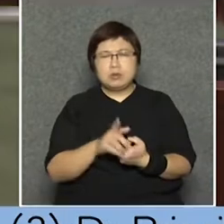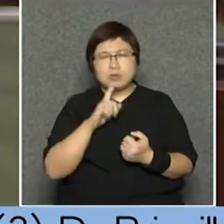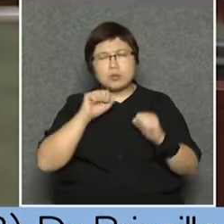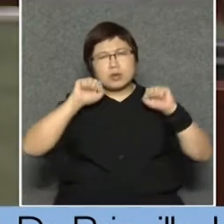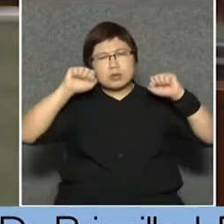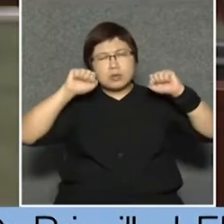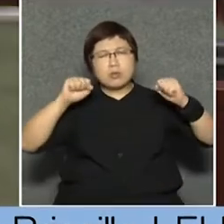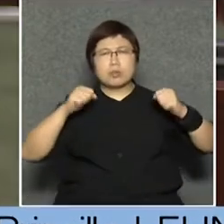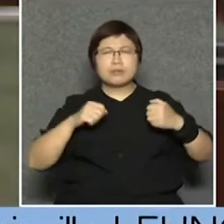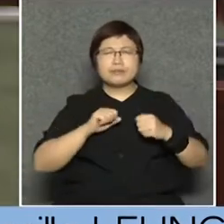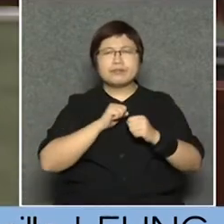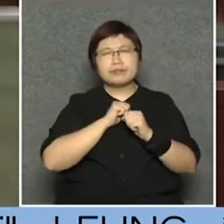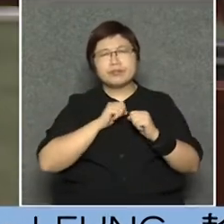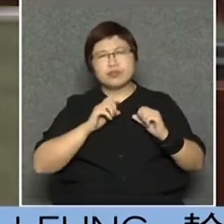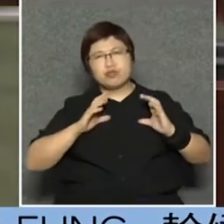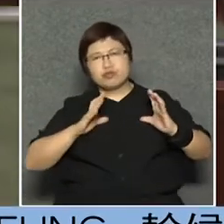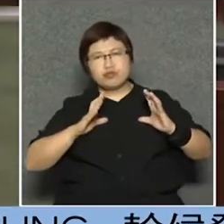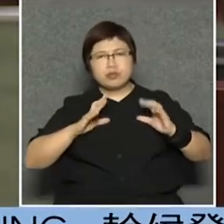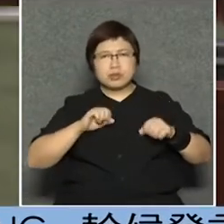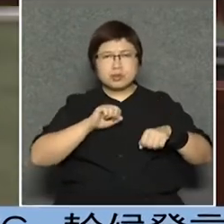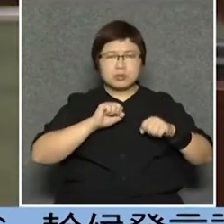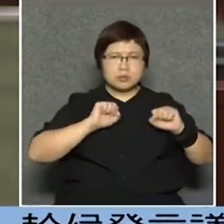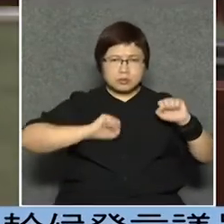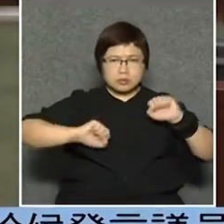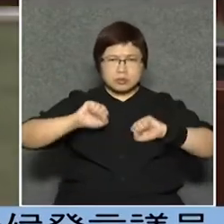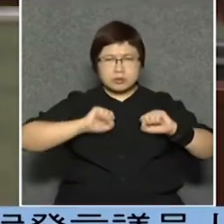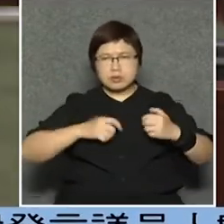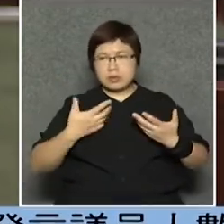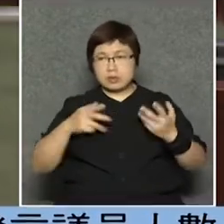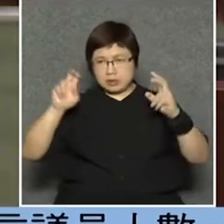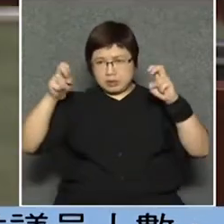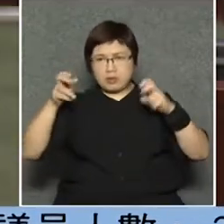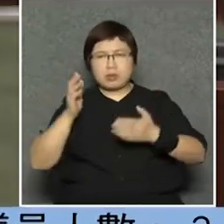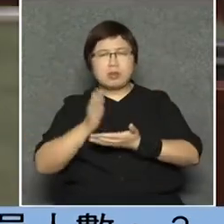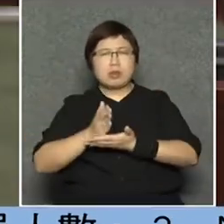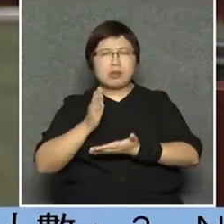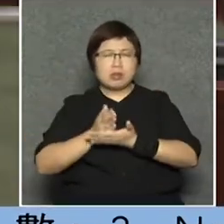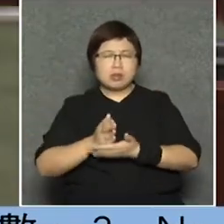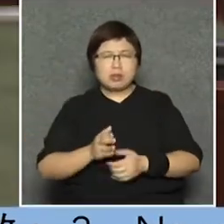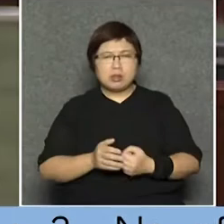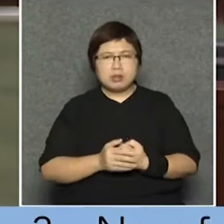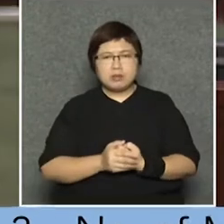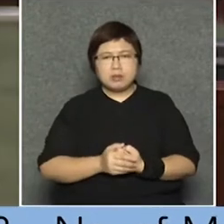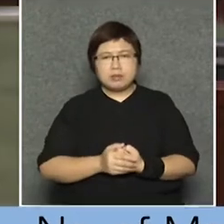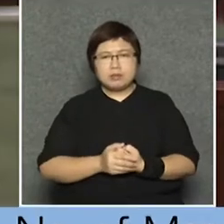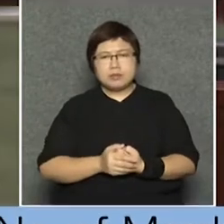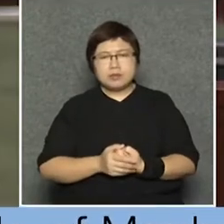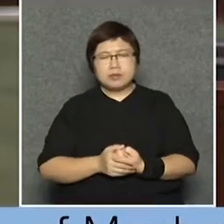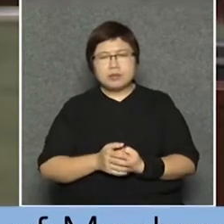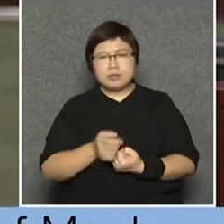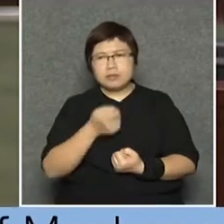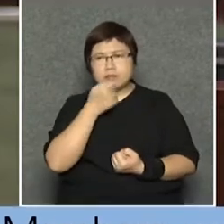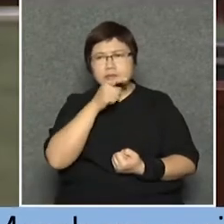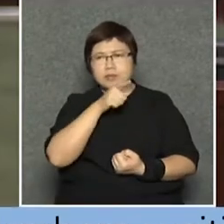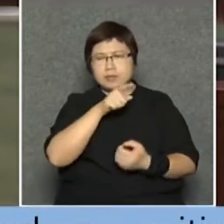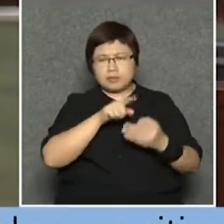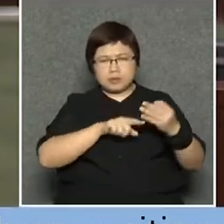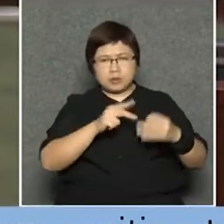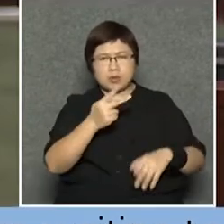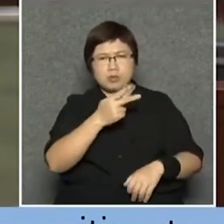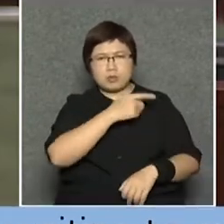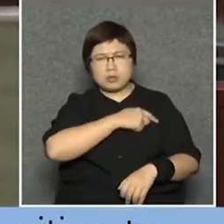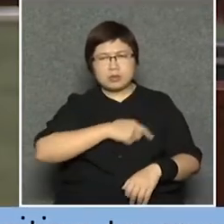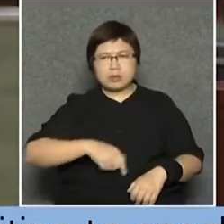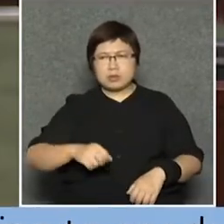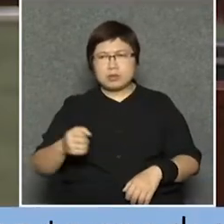閒。而家呢個論題就唔係咁。嗱，好簡單咁講，郭榮亨議員